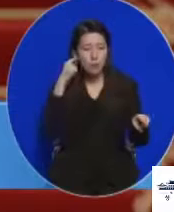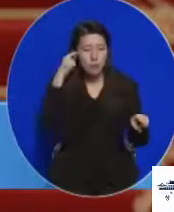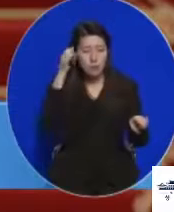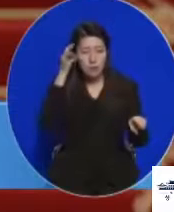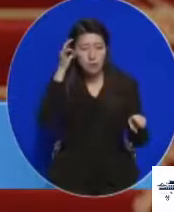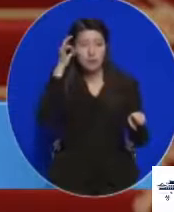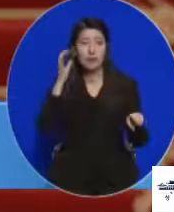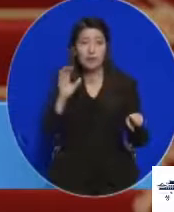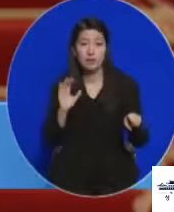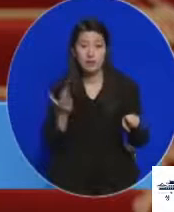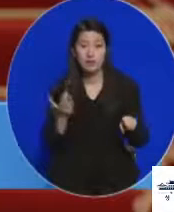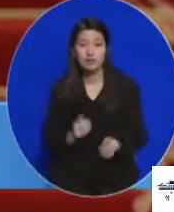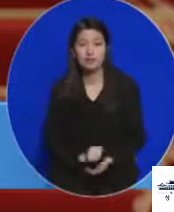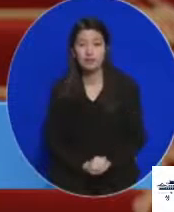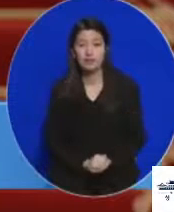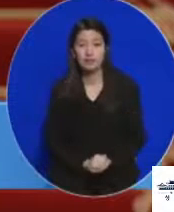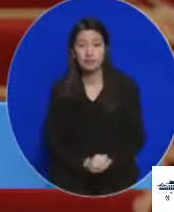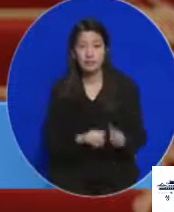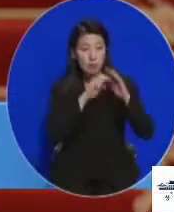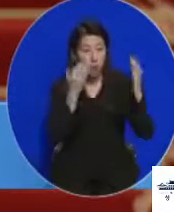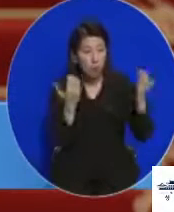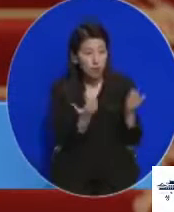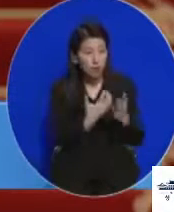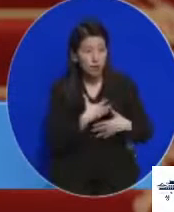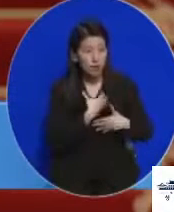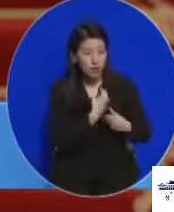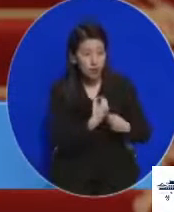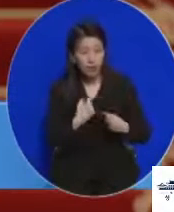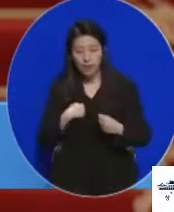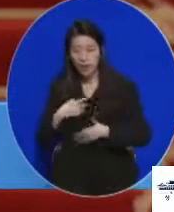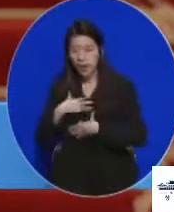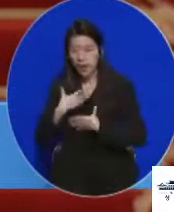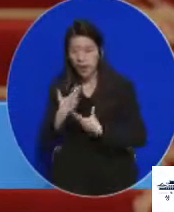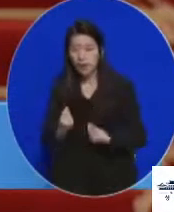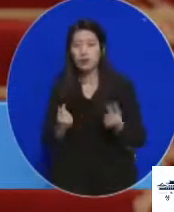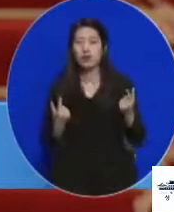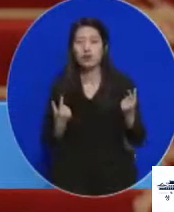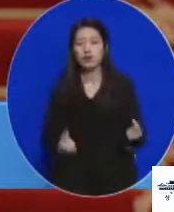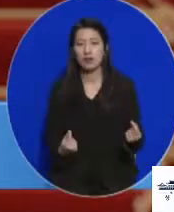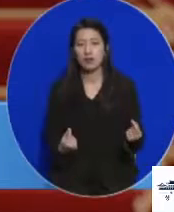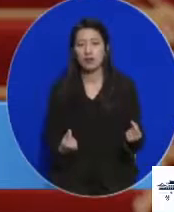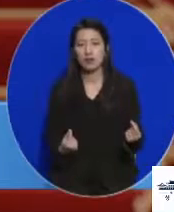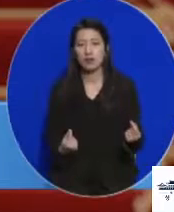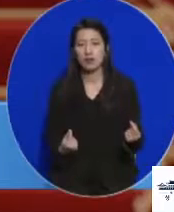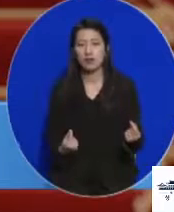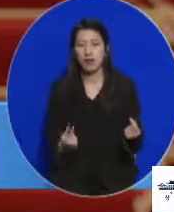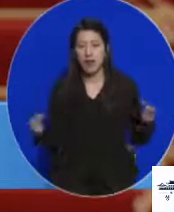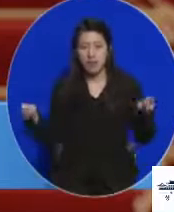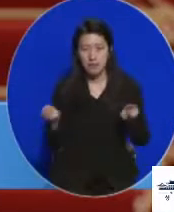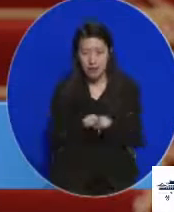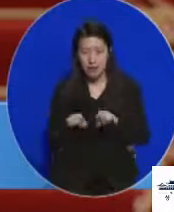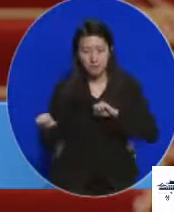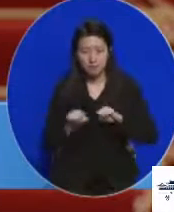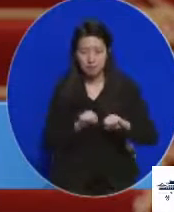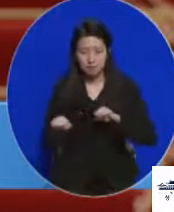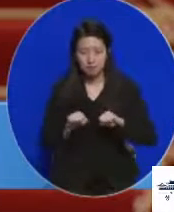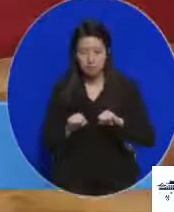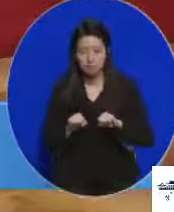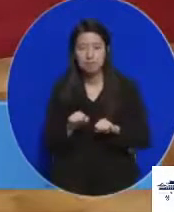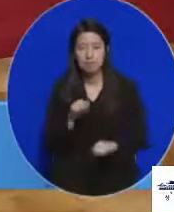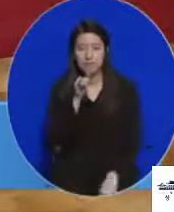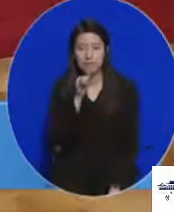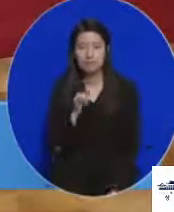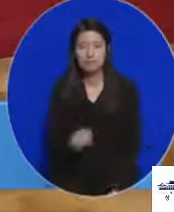모두의 안전히 다이 안전 이라는 사실을 재생되며 함께 행동에 나설 수 있었습니다